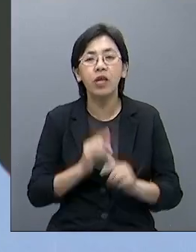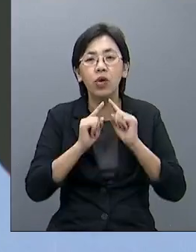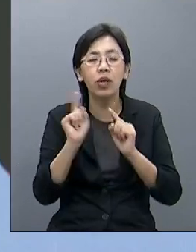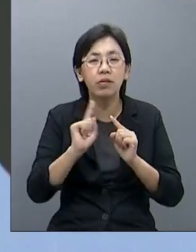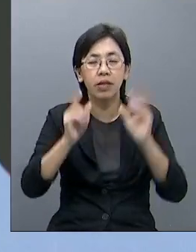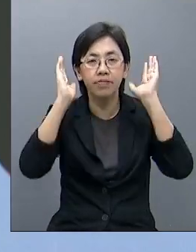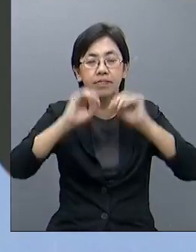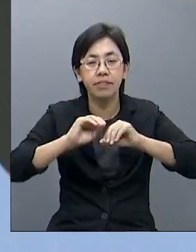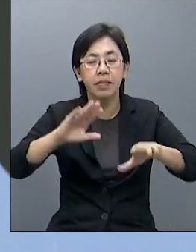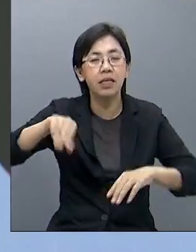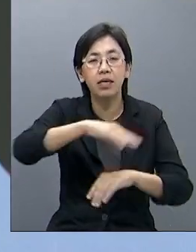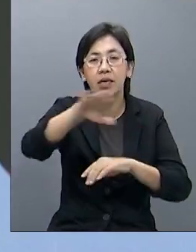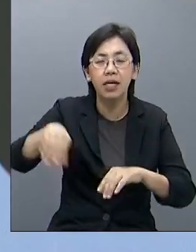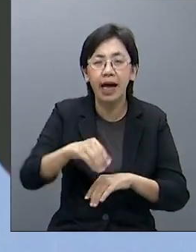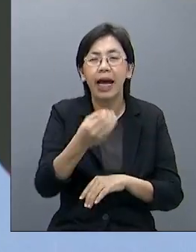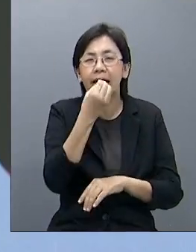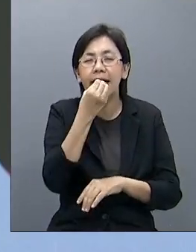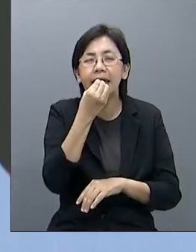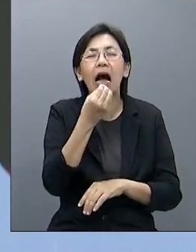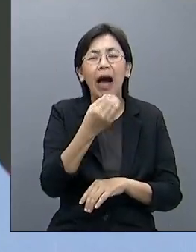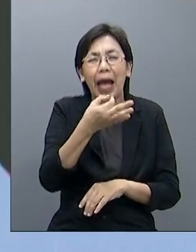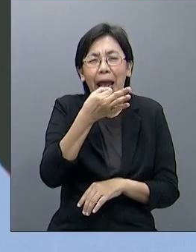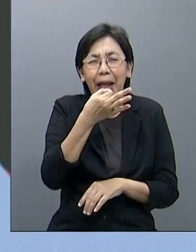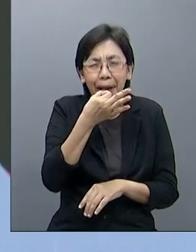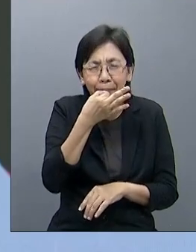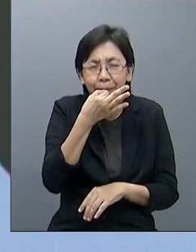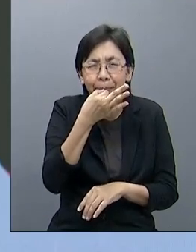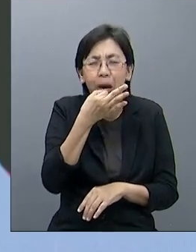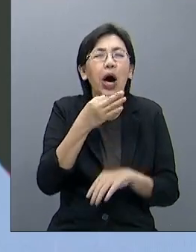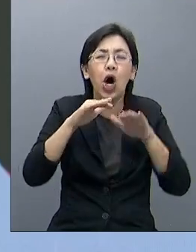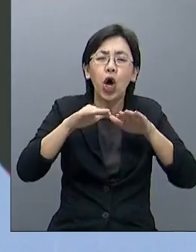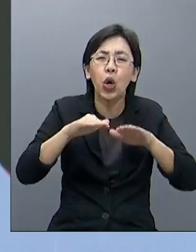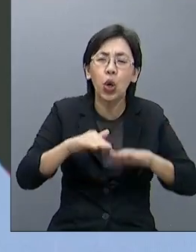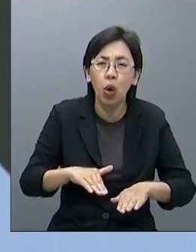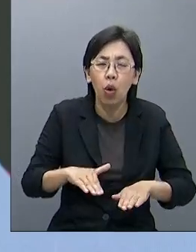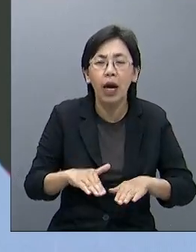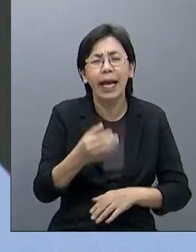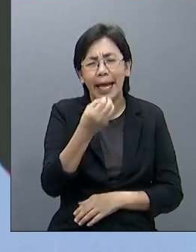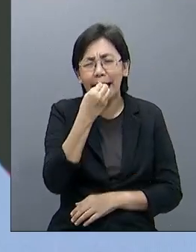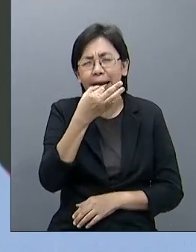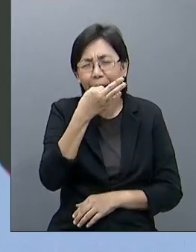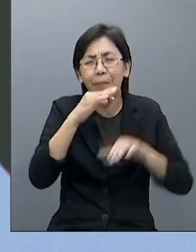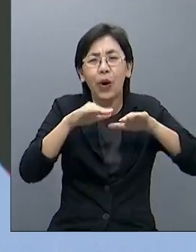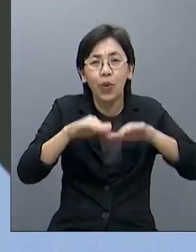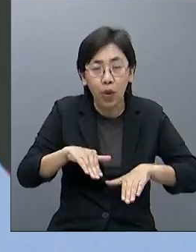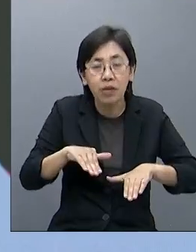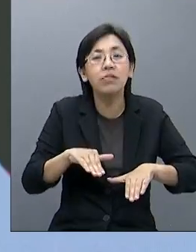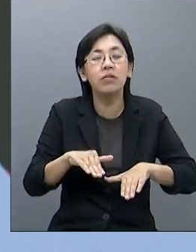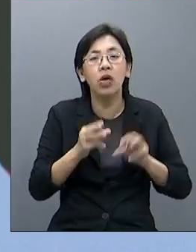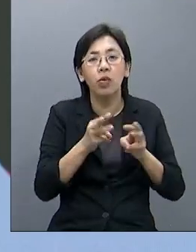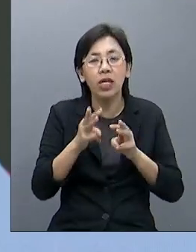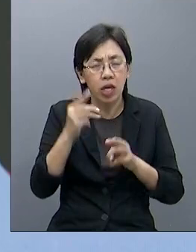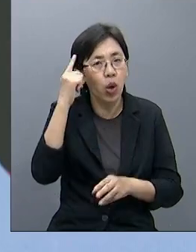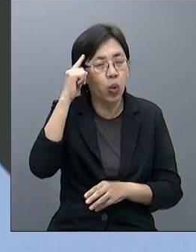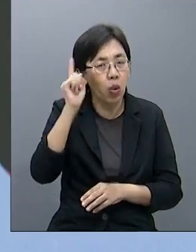ารรน binosed ว่าทำอย่างไรให้คนไย ลทกามบริโภคโเดีมให้น้อยลงทุกอย่างนี้มัจะมกระบรณการในการรับรู้